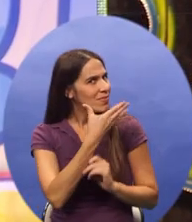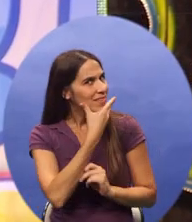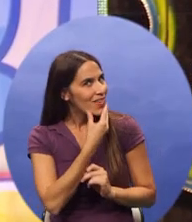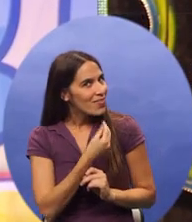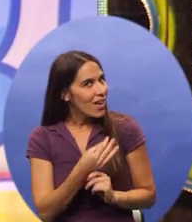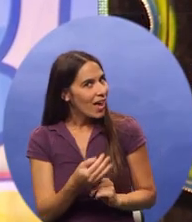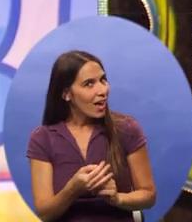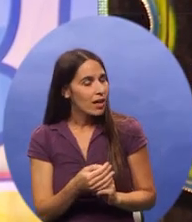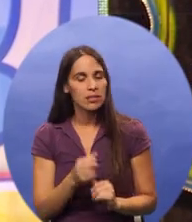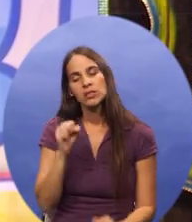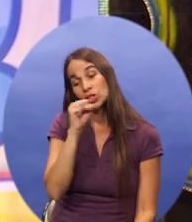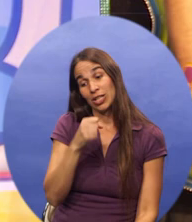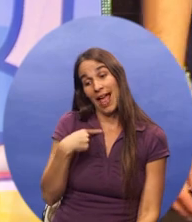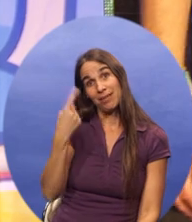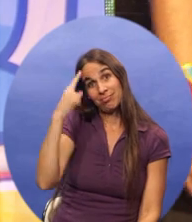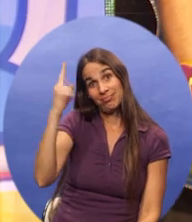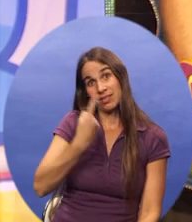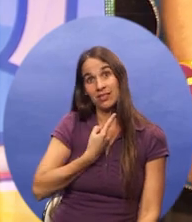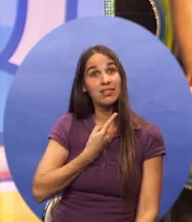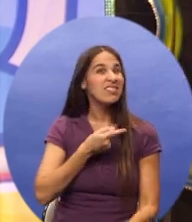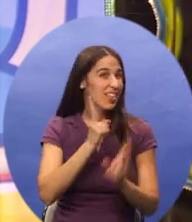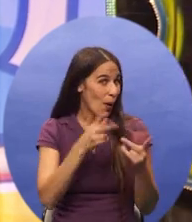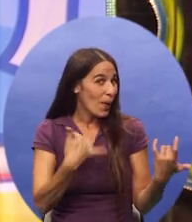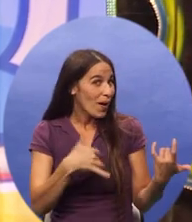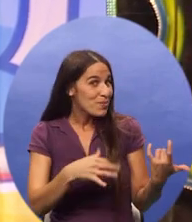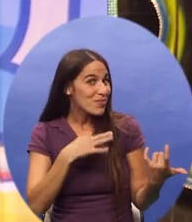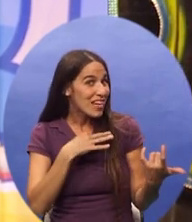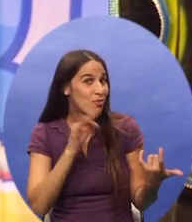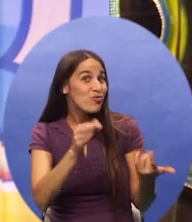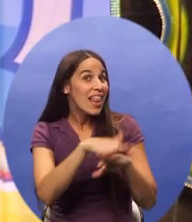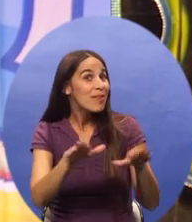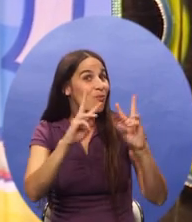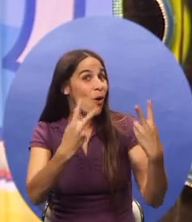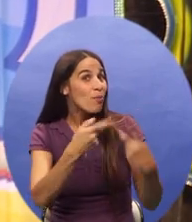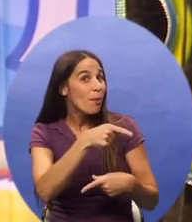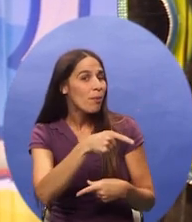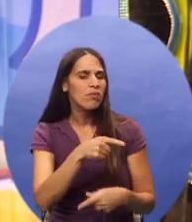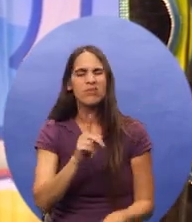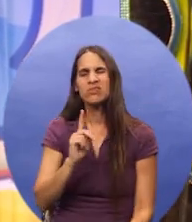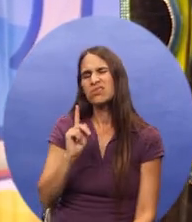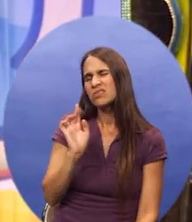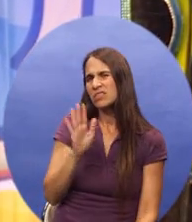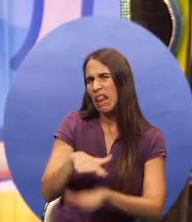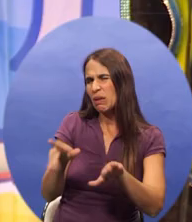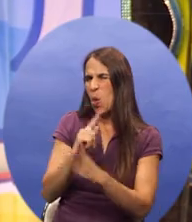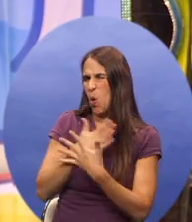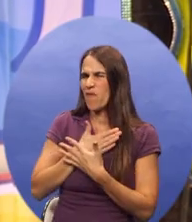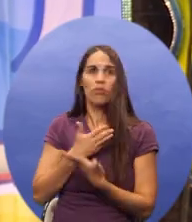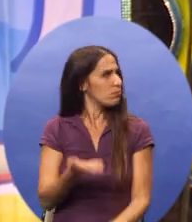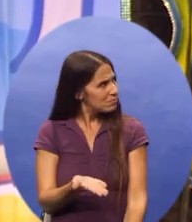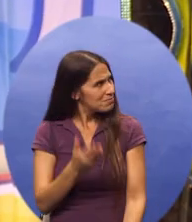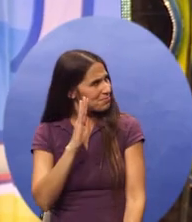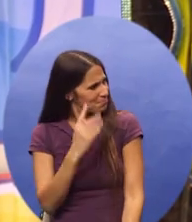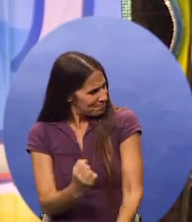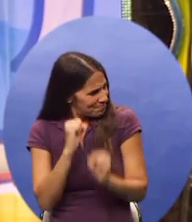ממש ממש יפה. זה שיר שאני המצאתי. אתה יכול לנגן לי ולילדים את השיר הזה? אני לא חושב שהילדים